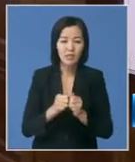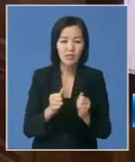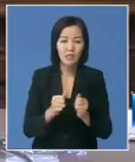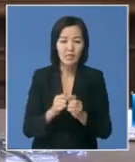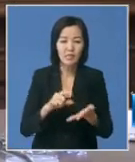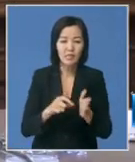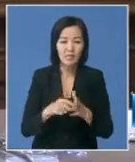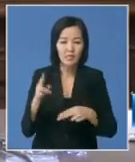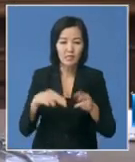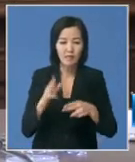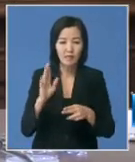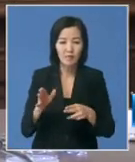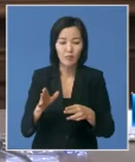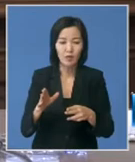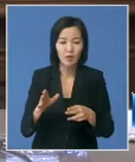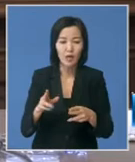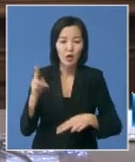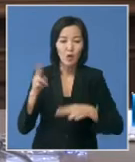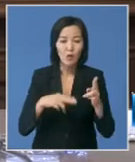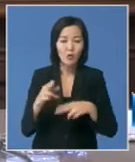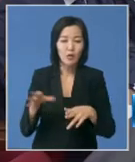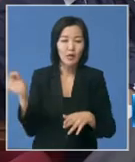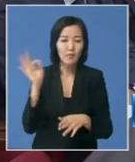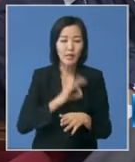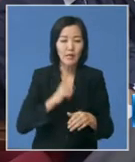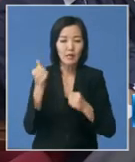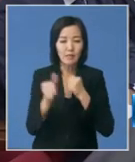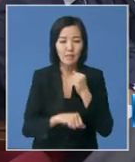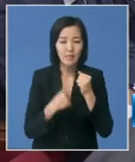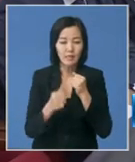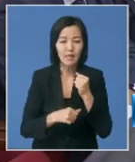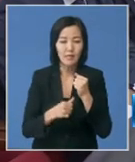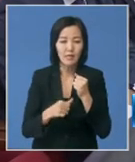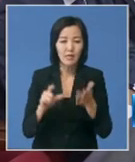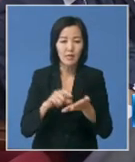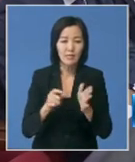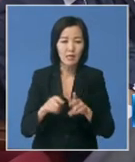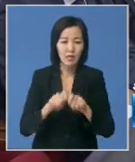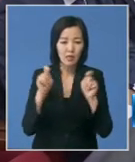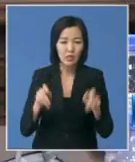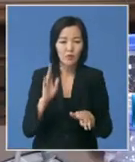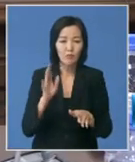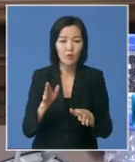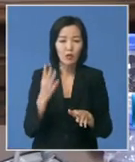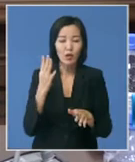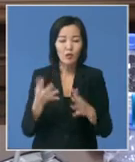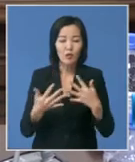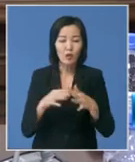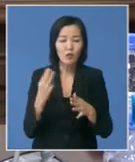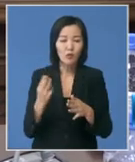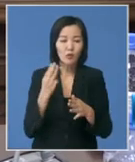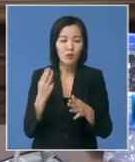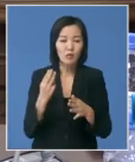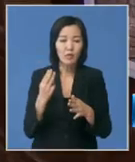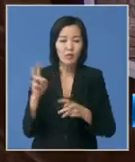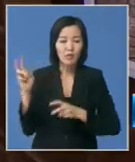құрылысқа арналған құрғақ қоспа дайындайтын зауыт ашылады деді қала әкімі Бақтияр Рунербаев. Бұдан бөлек тағы 4 ауыл шаруашылық